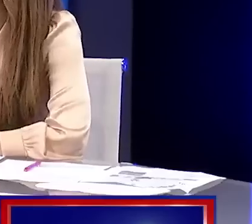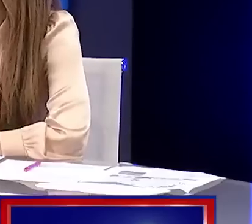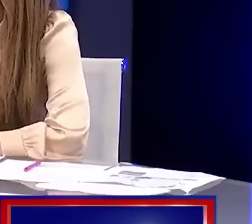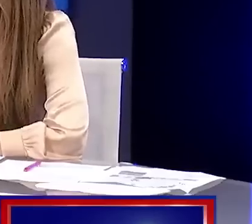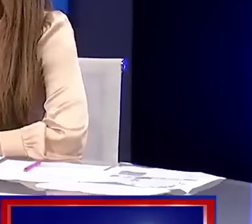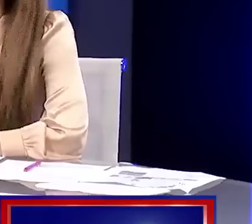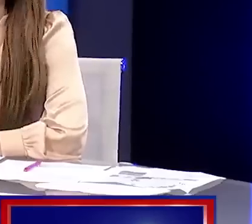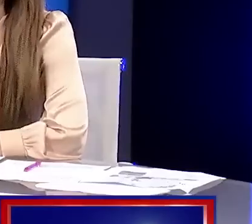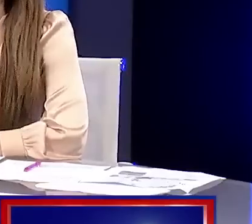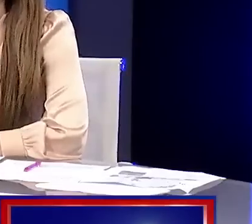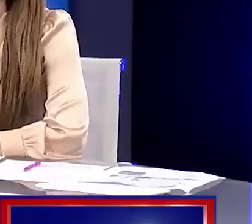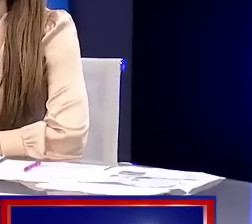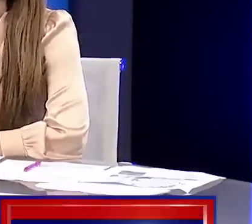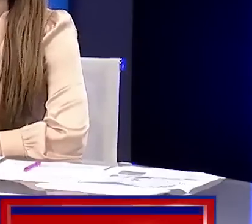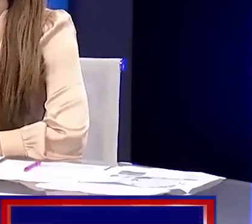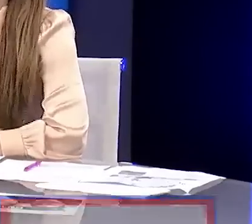ไหม